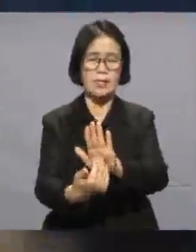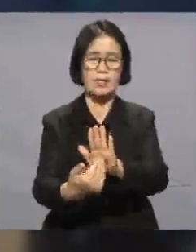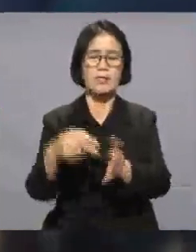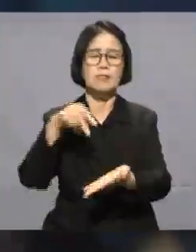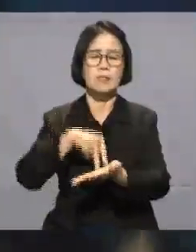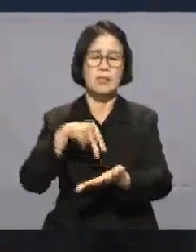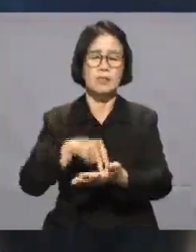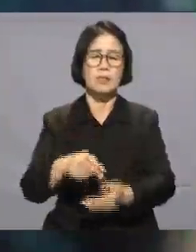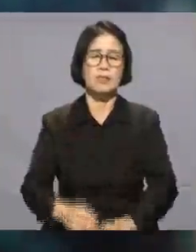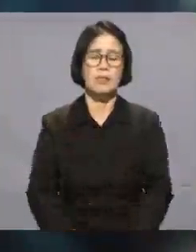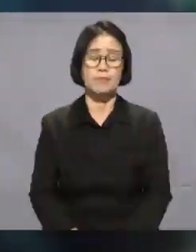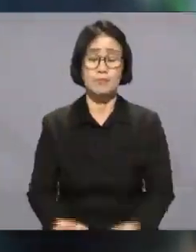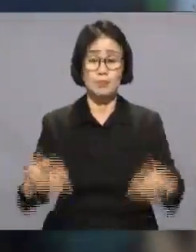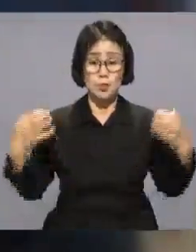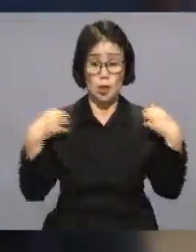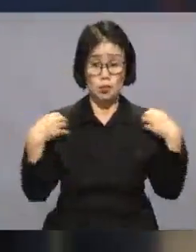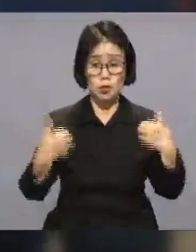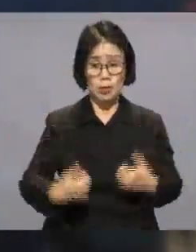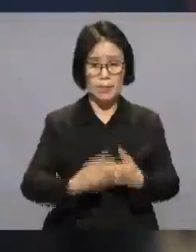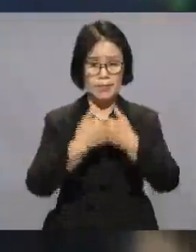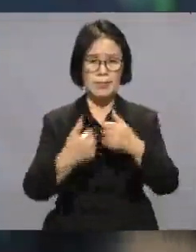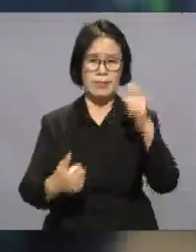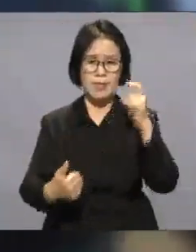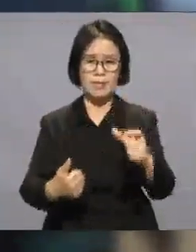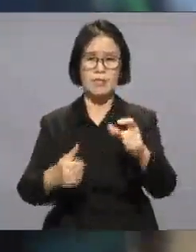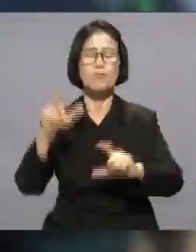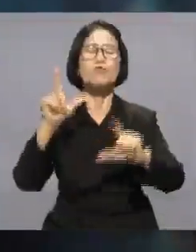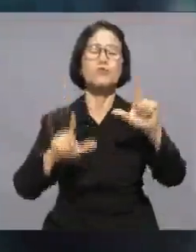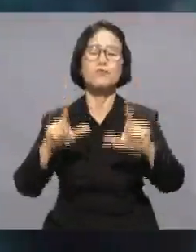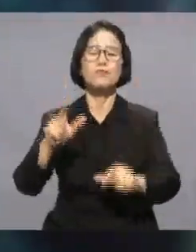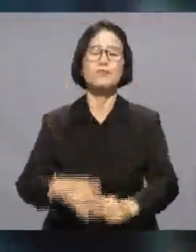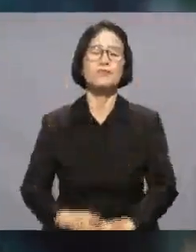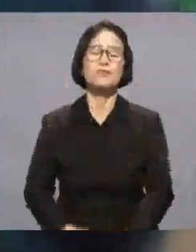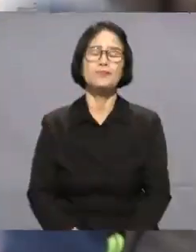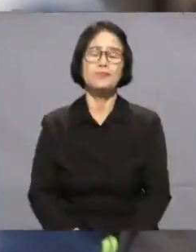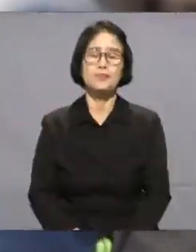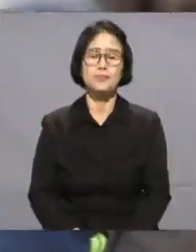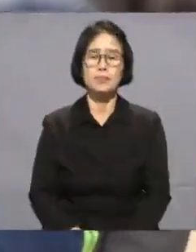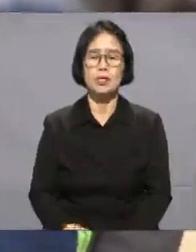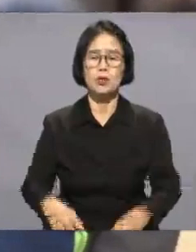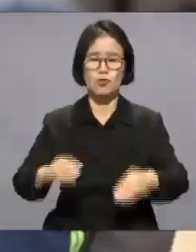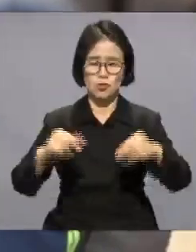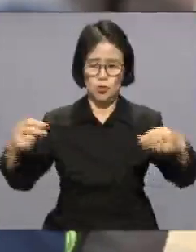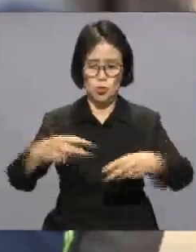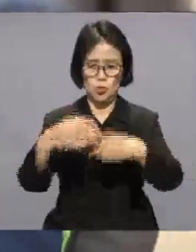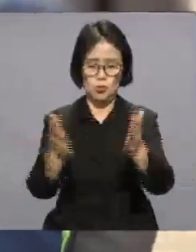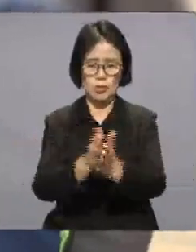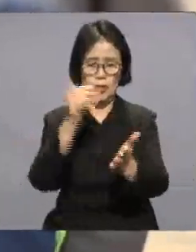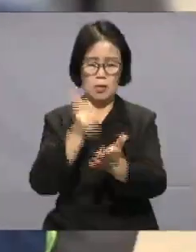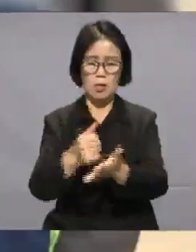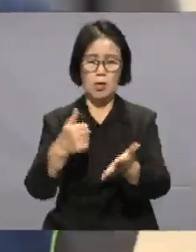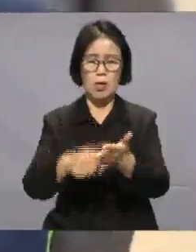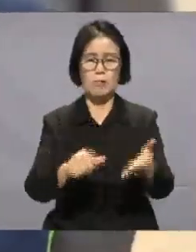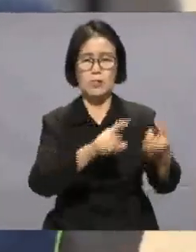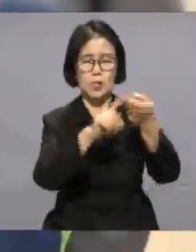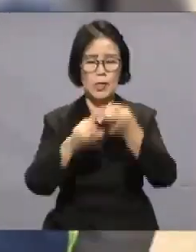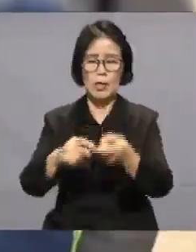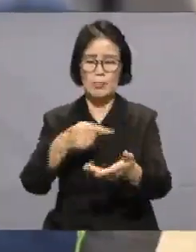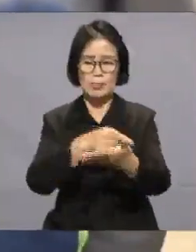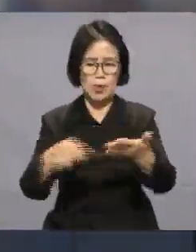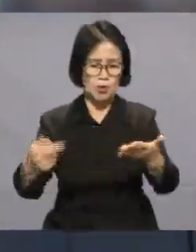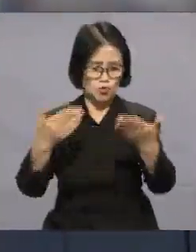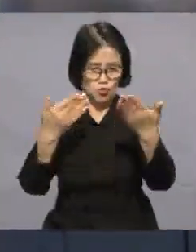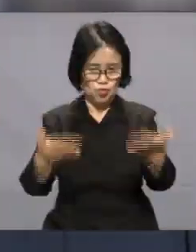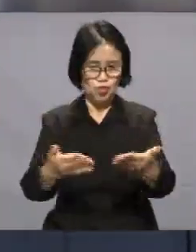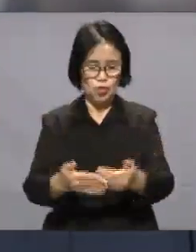입장입니다 정부도 이에 맞서 강경한 모습입니다 원희룡 국토교통부 장관은 화물연대가 큰 피해를